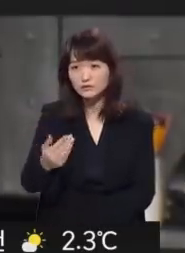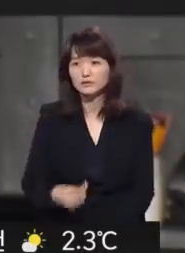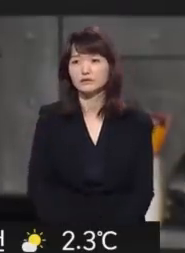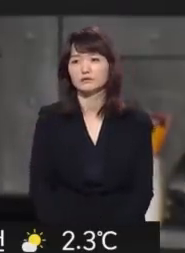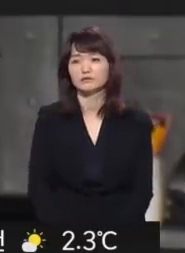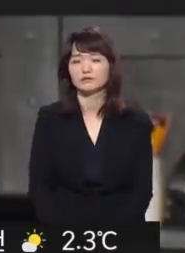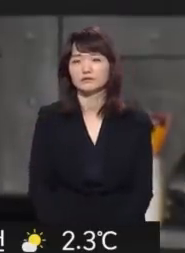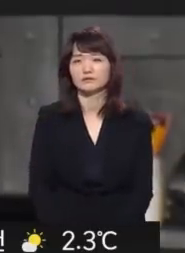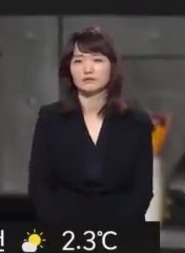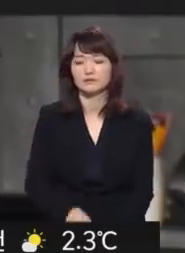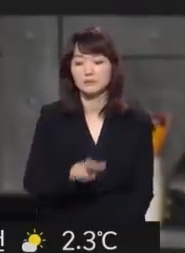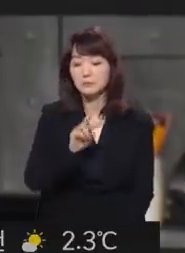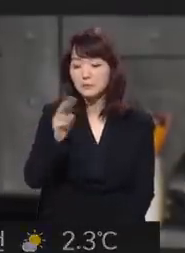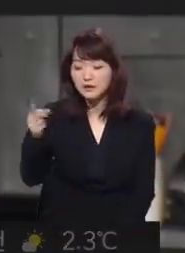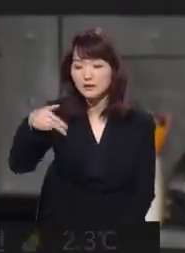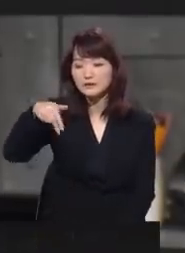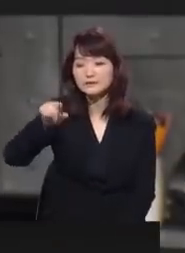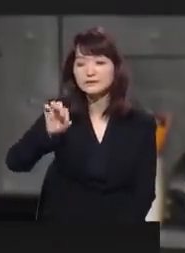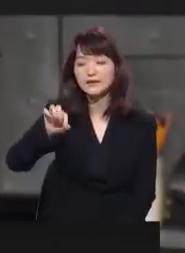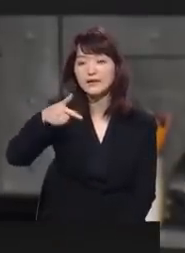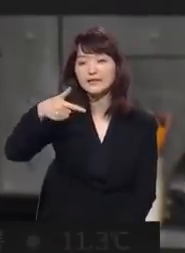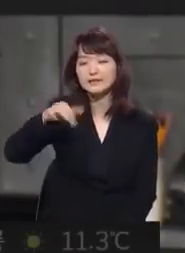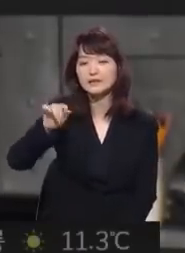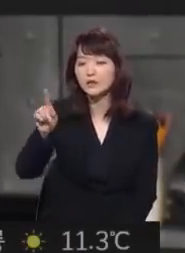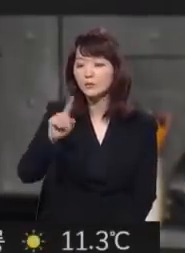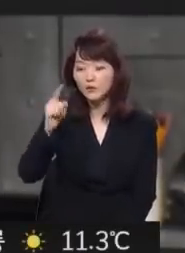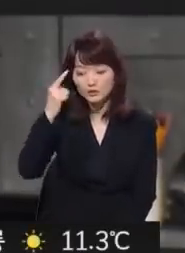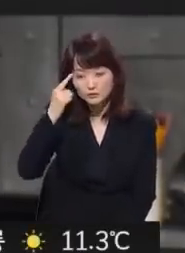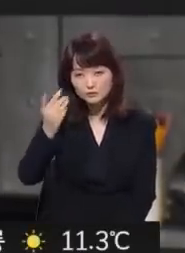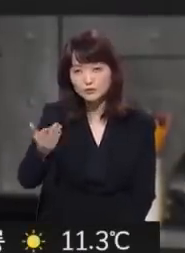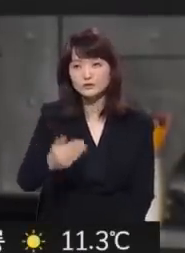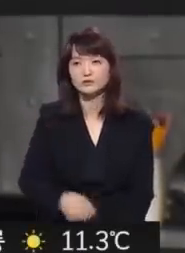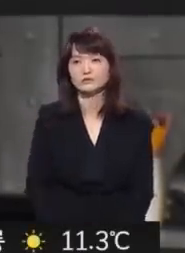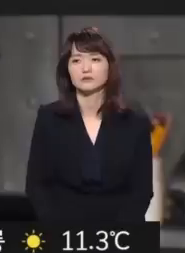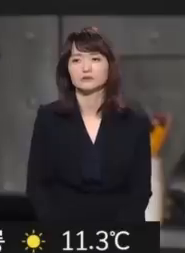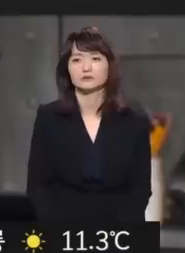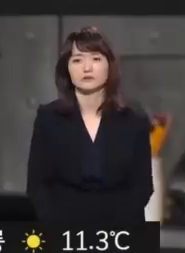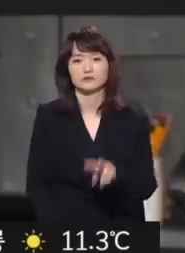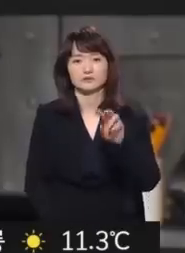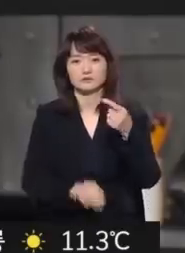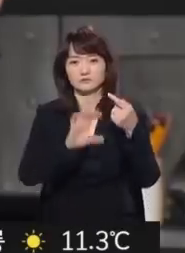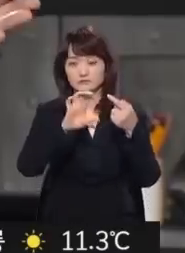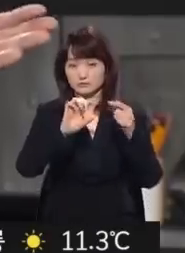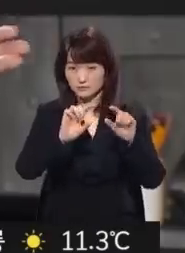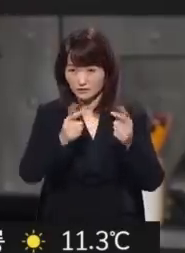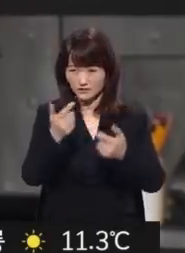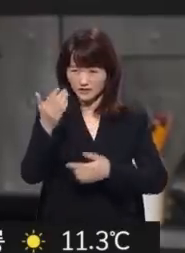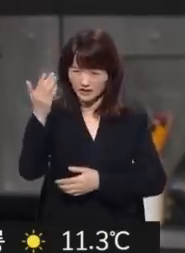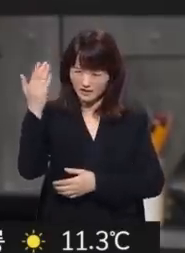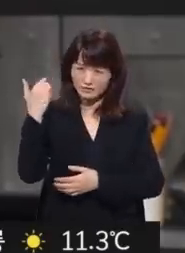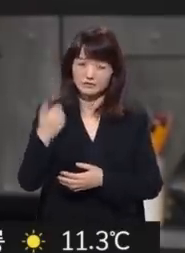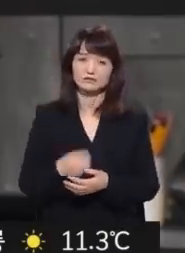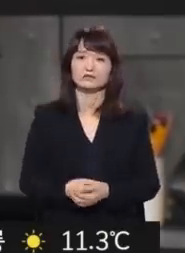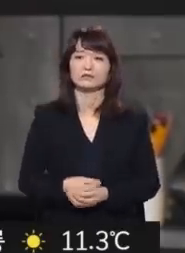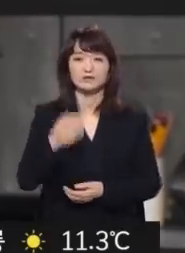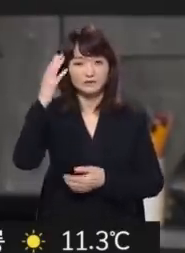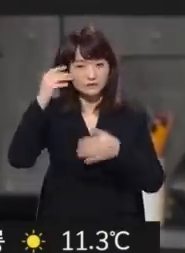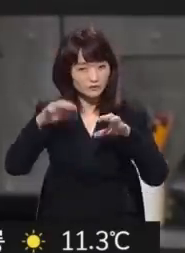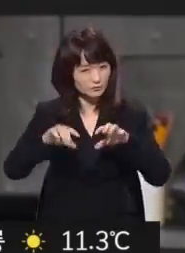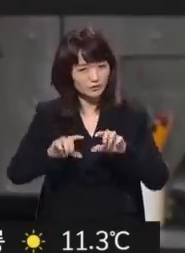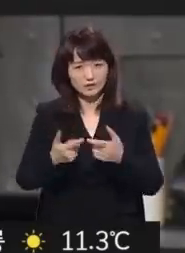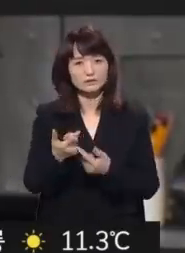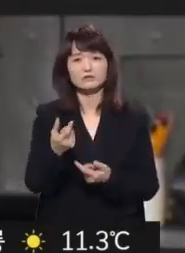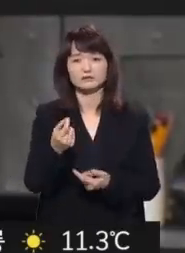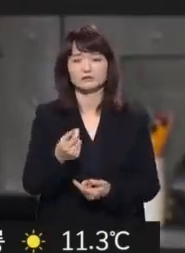물어봤습니다 저는 이분들의 해명이 더 이해가 안 가요 무슨 21세기가 아니라 그전 몇 년도도 아니고 그냥 대한민국이 아닌 거